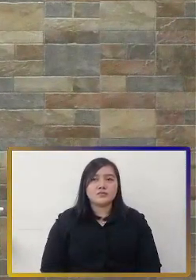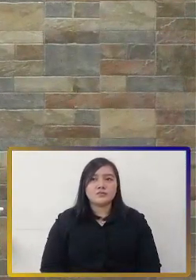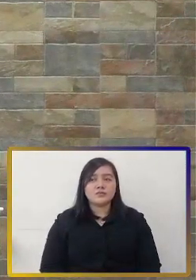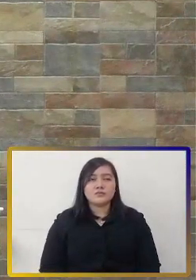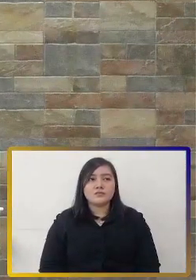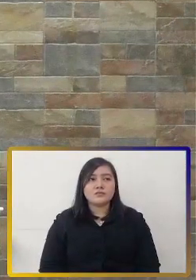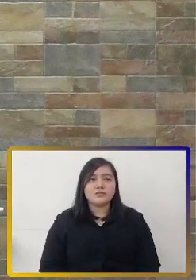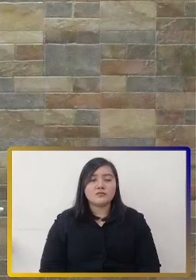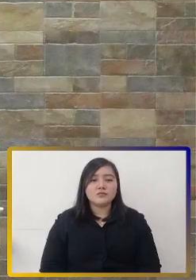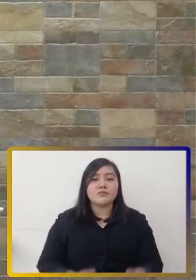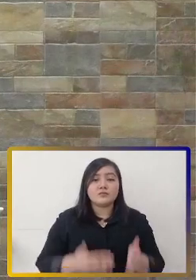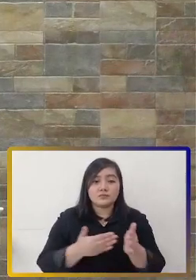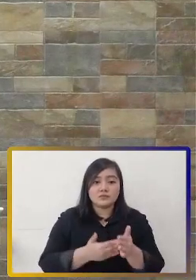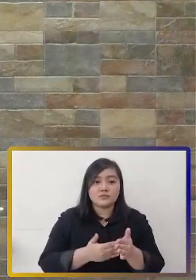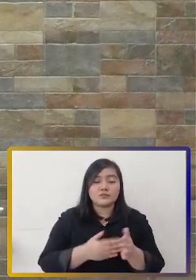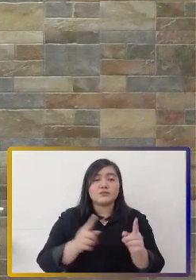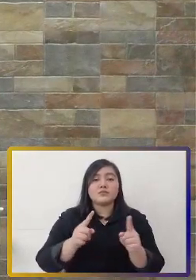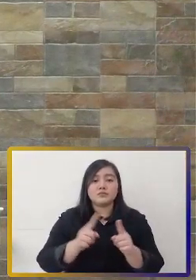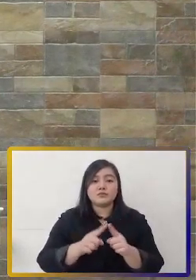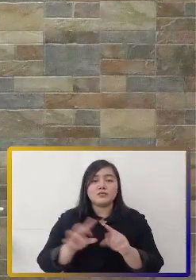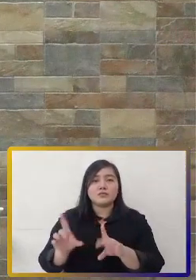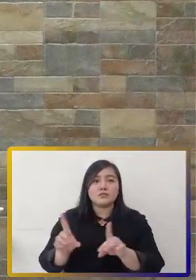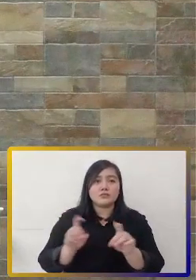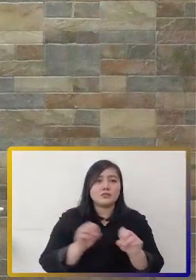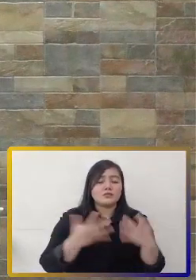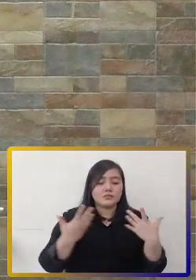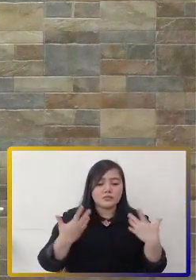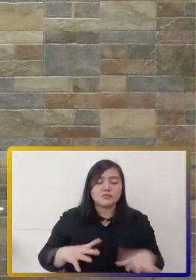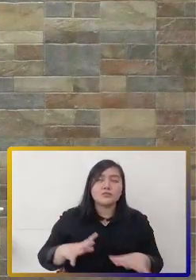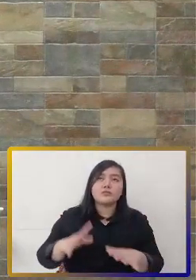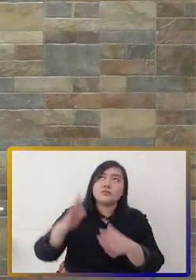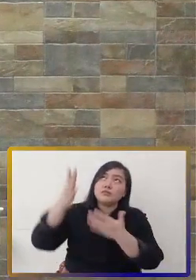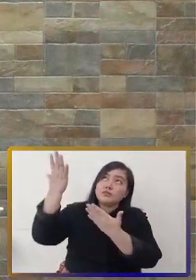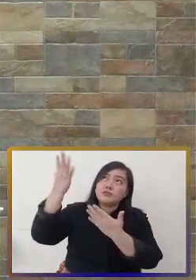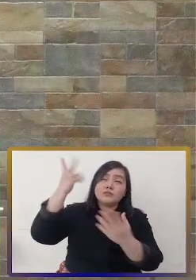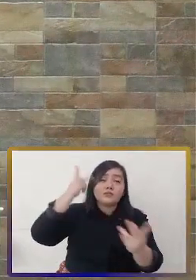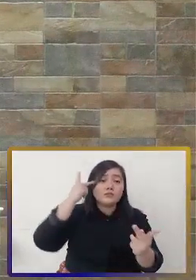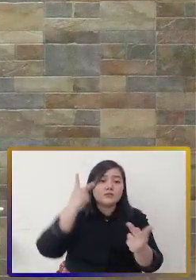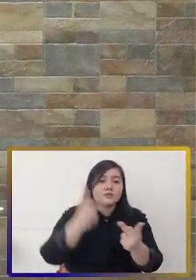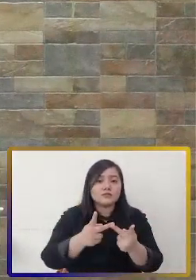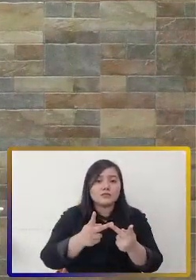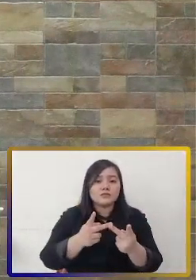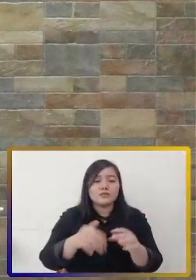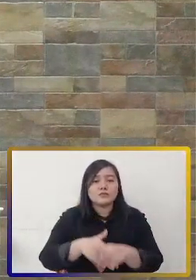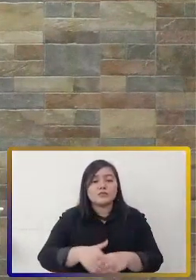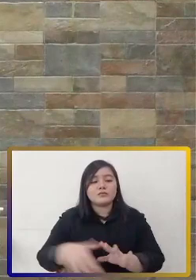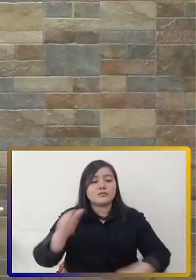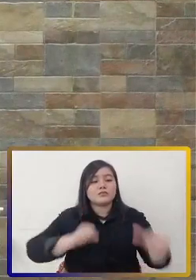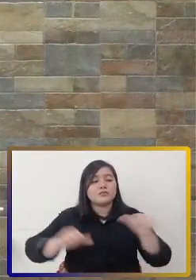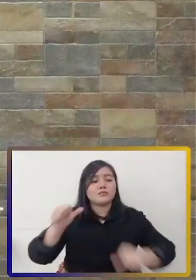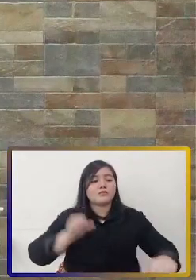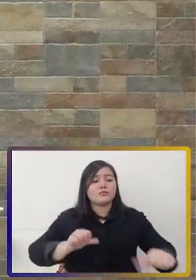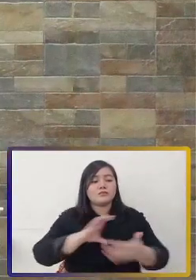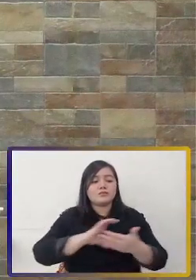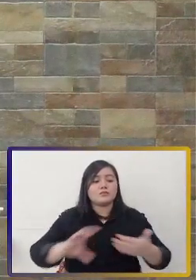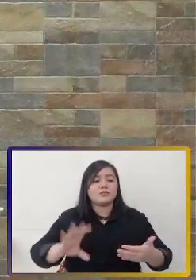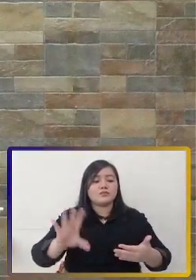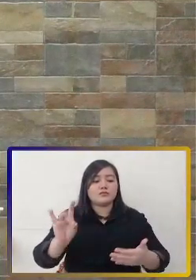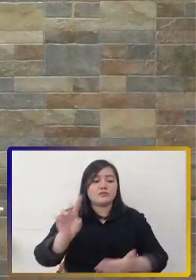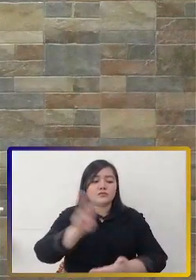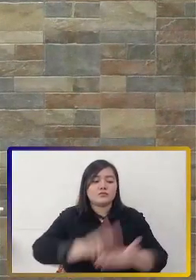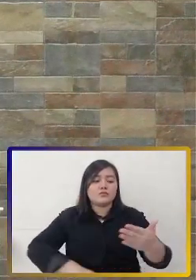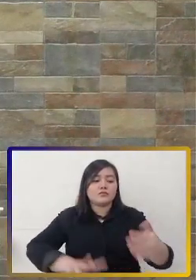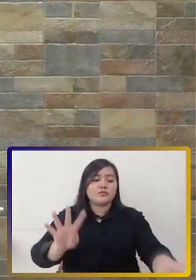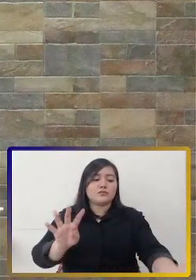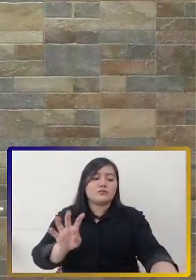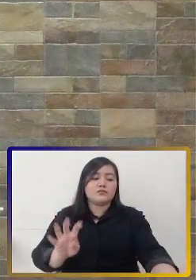right? Para ma-accomplish ang kanya pong purpose. In Acts chapter 8, verse number 14, babasahin ko lamang po